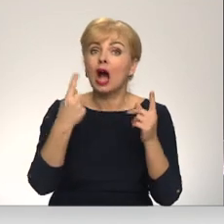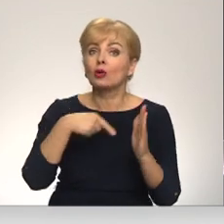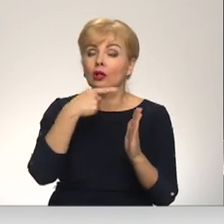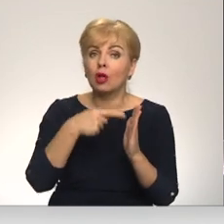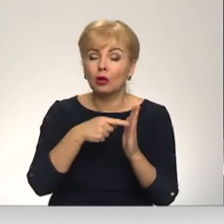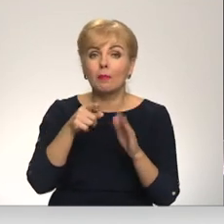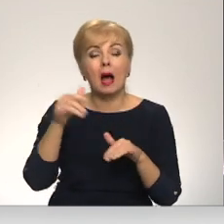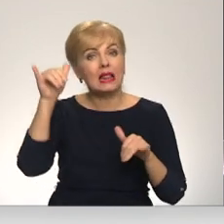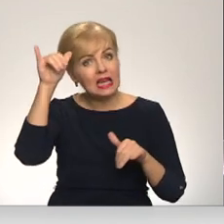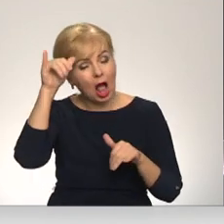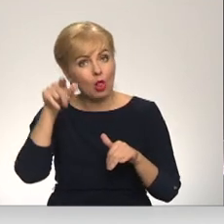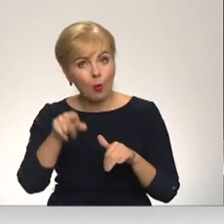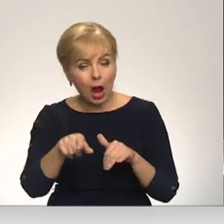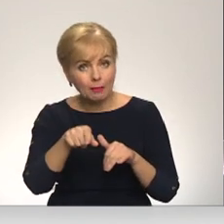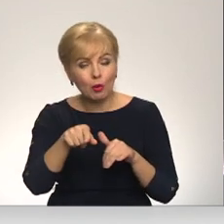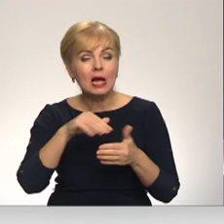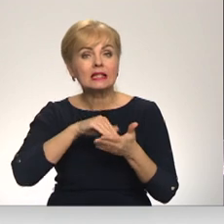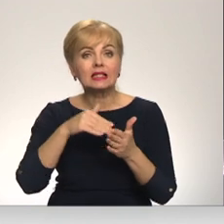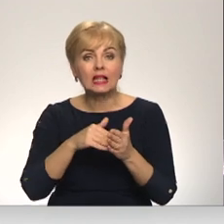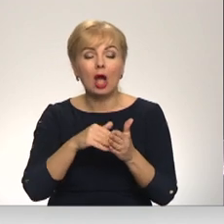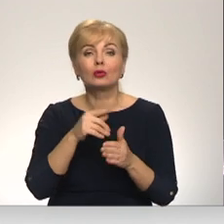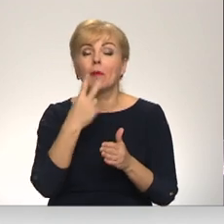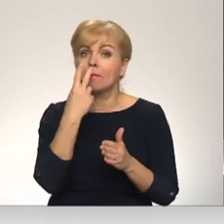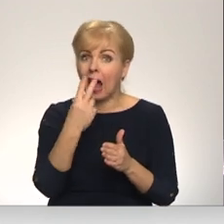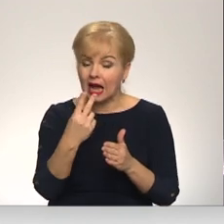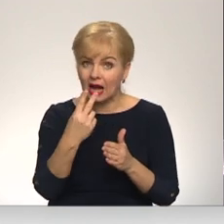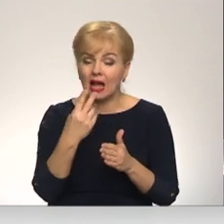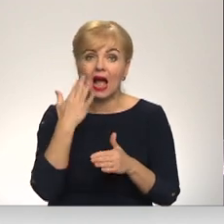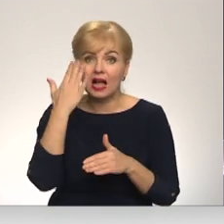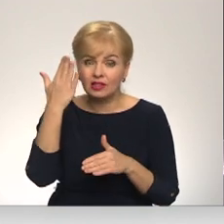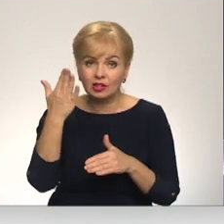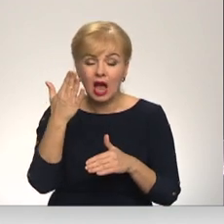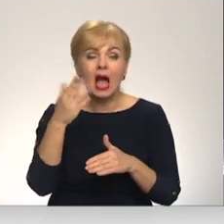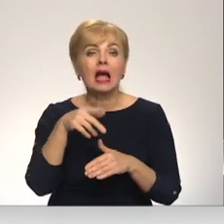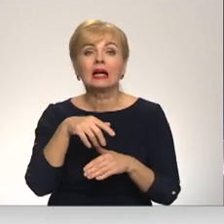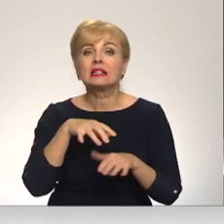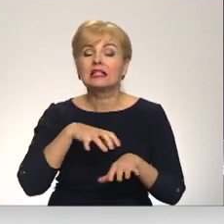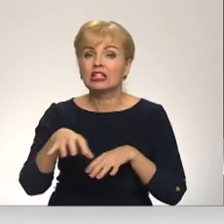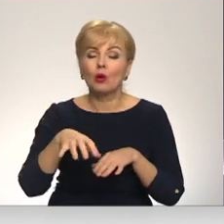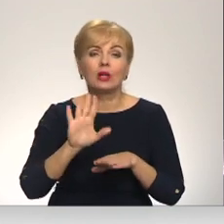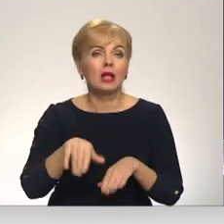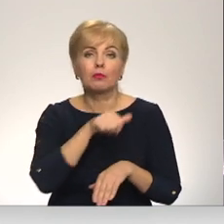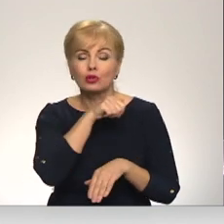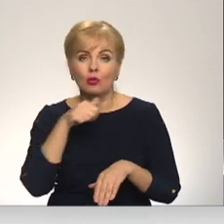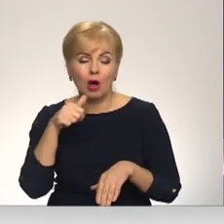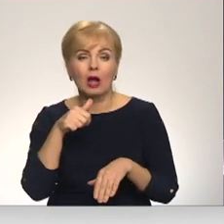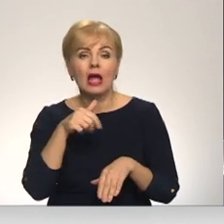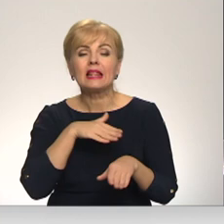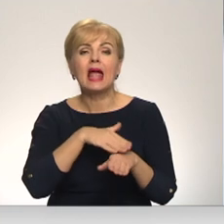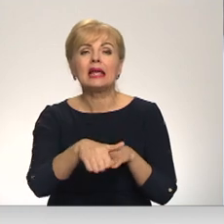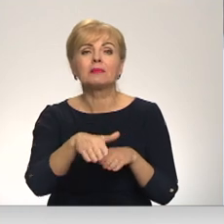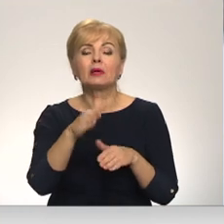lielopu statusu likumā, parādās cerība, ka dzīvnieki nebūs jānogalina neizpildāmo prasību dēļ.